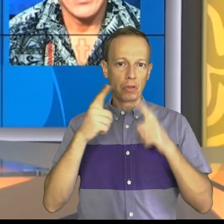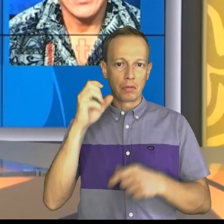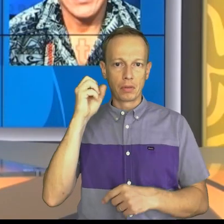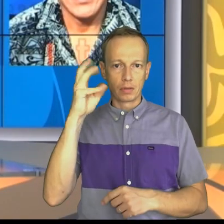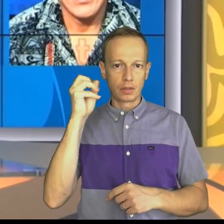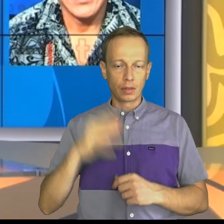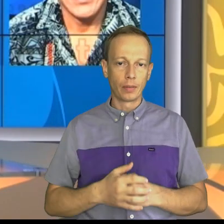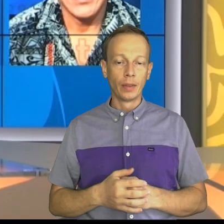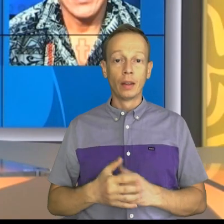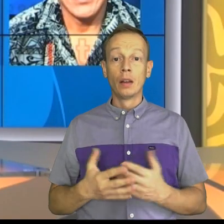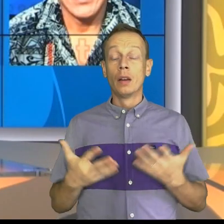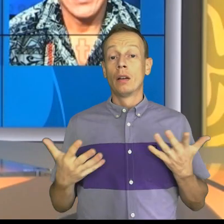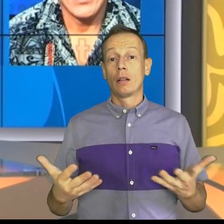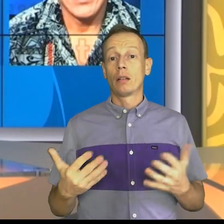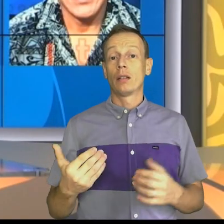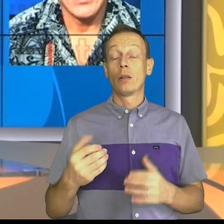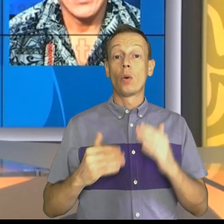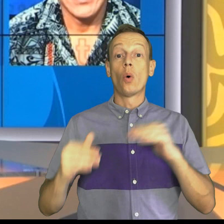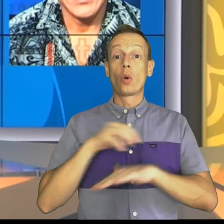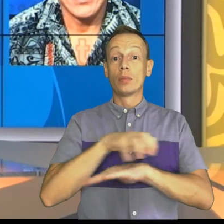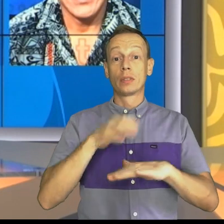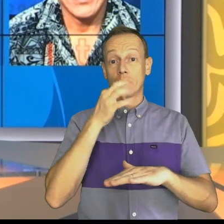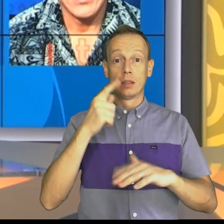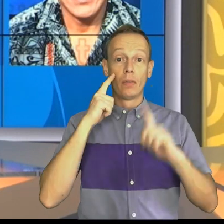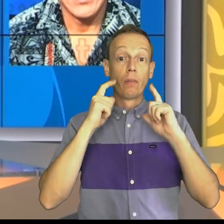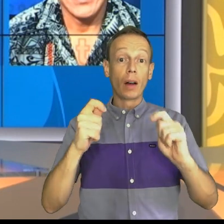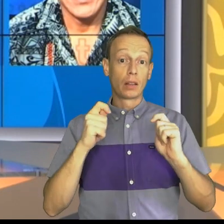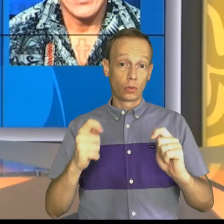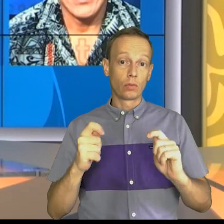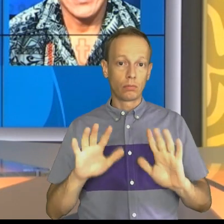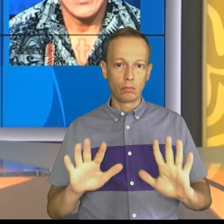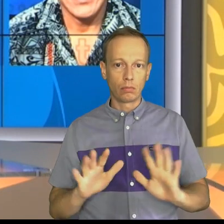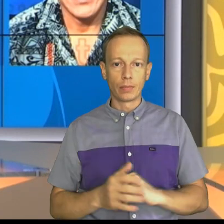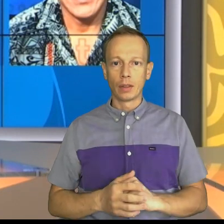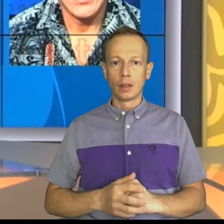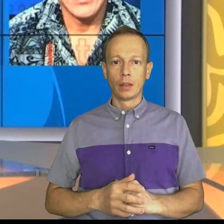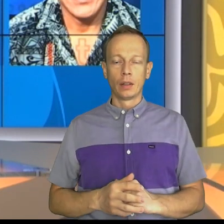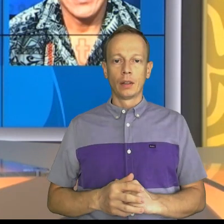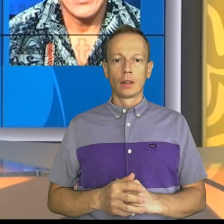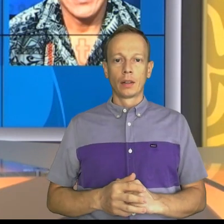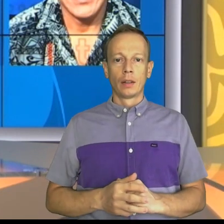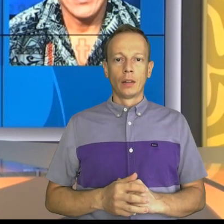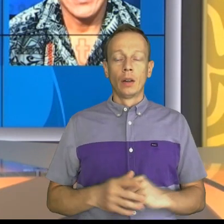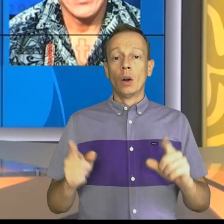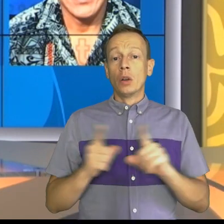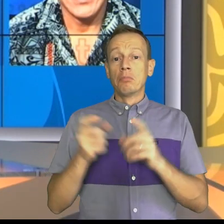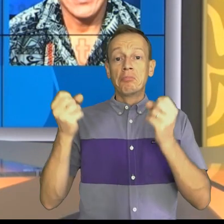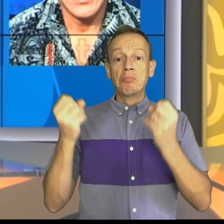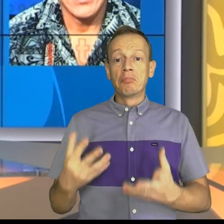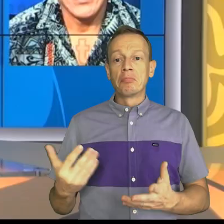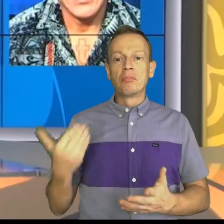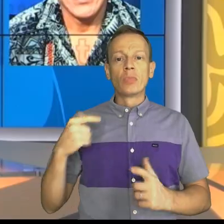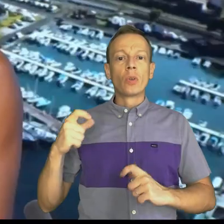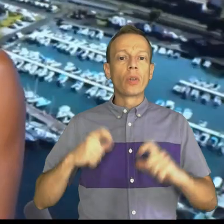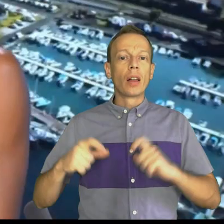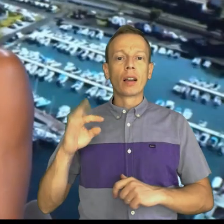Tavana, donc, ces précisions. Voilà, je rappelle que le commissariat appelle à la plus grande vigilance. Et puis,